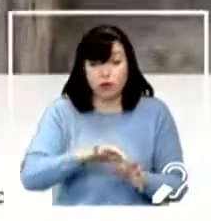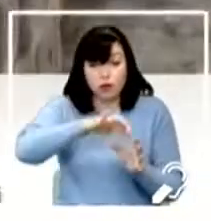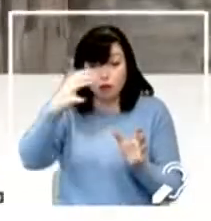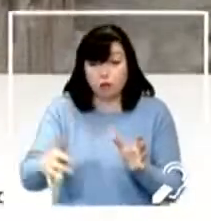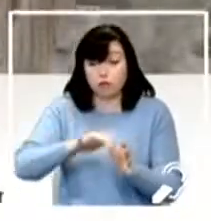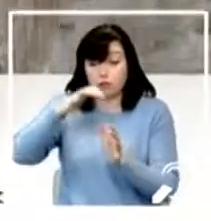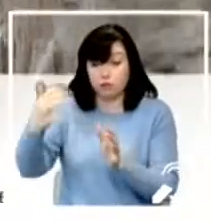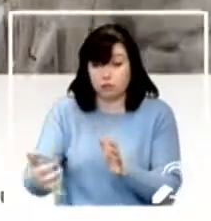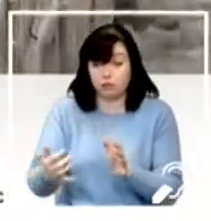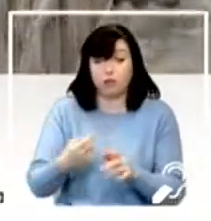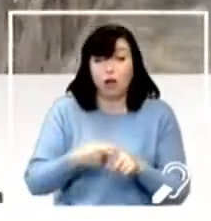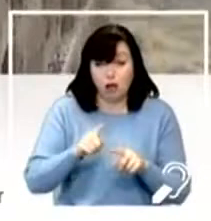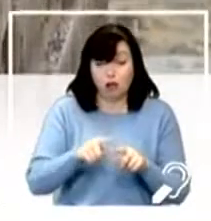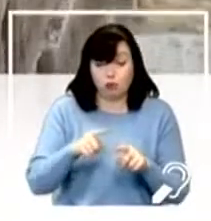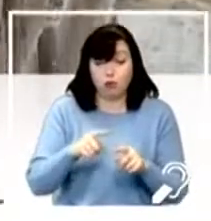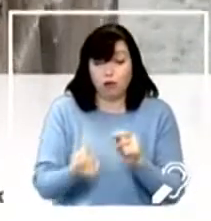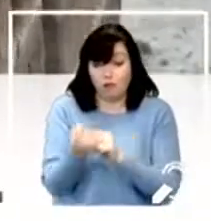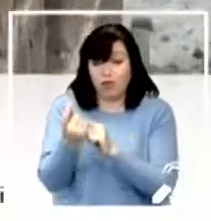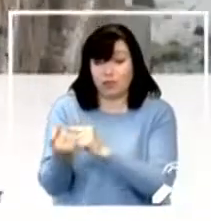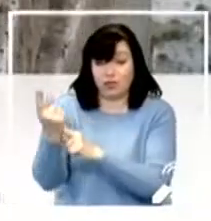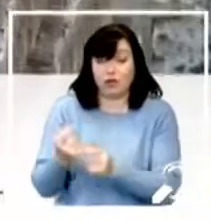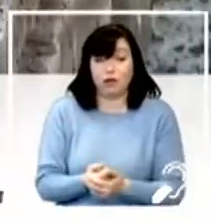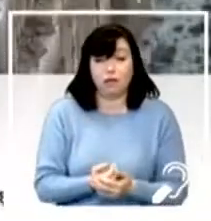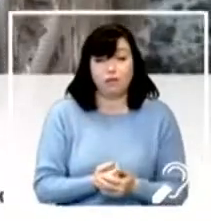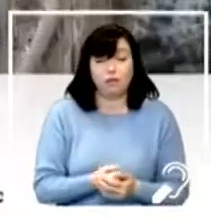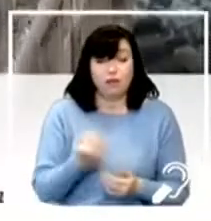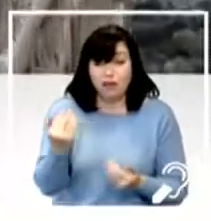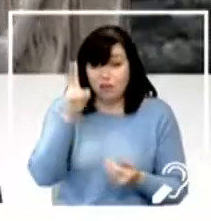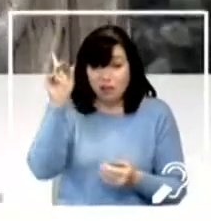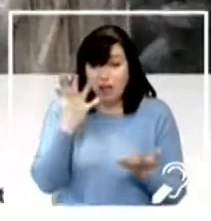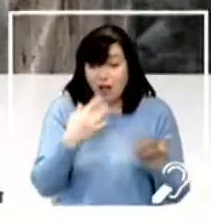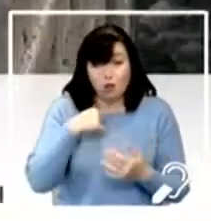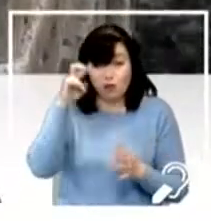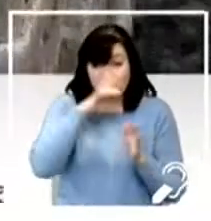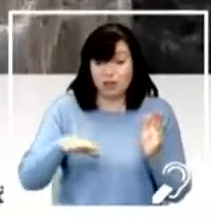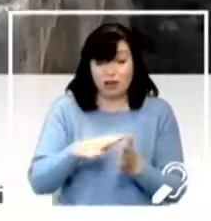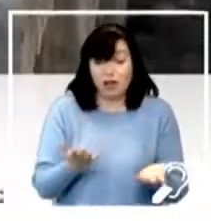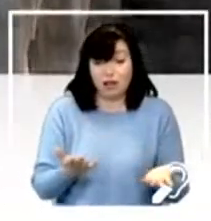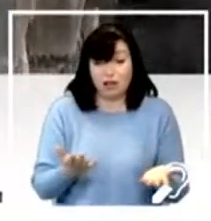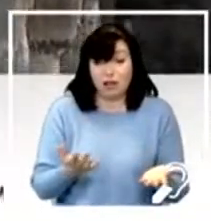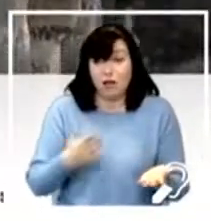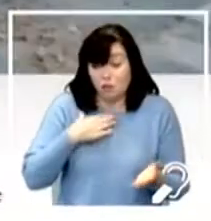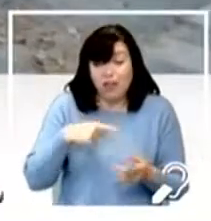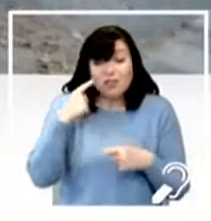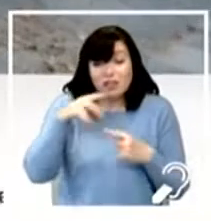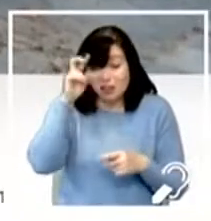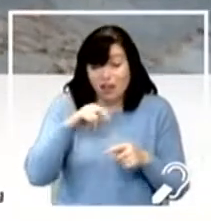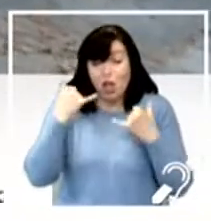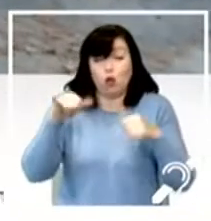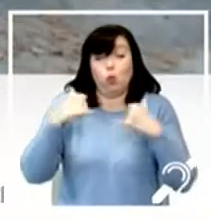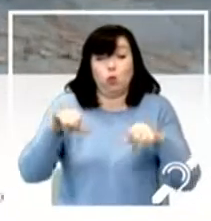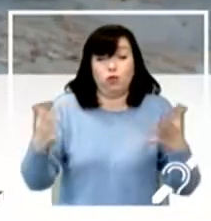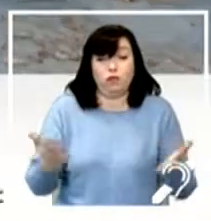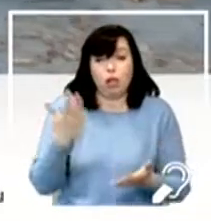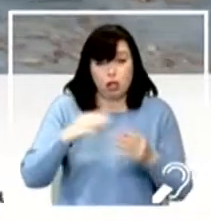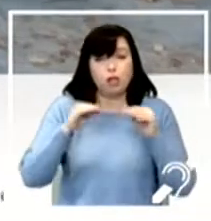care au răsărit printre pavaj. Dar voi nu știți în ce țară noi trăim. Mai mult nu pot să spun. Gata. Dacă au